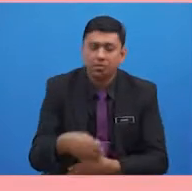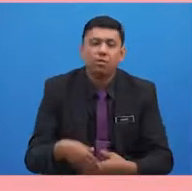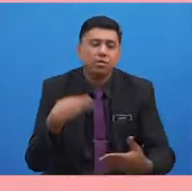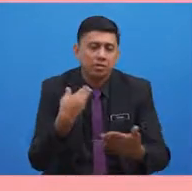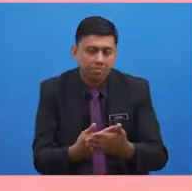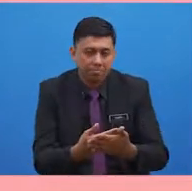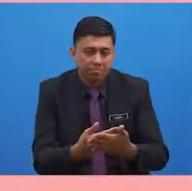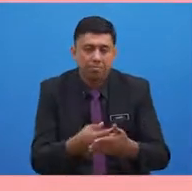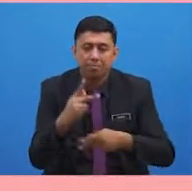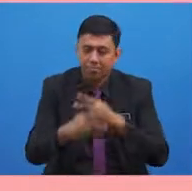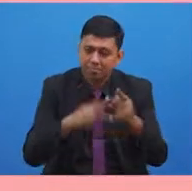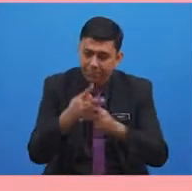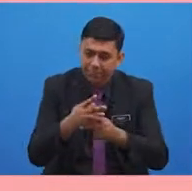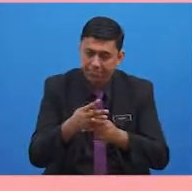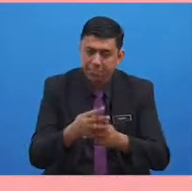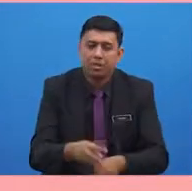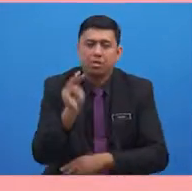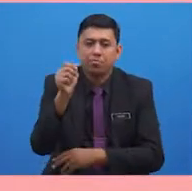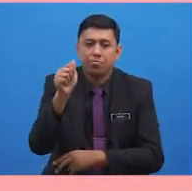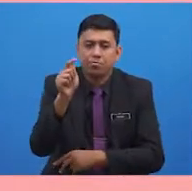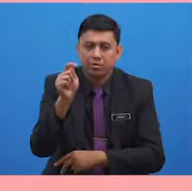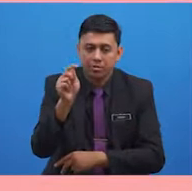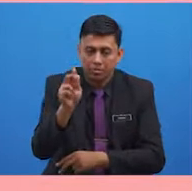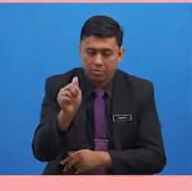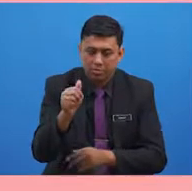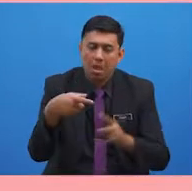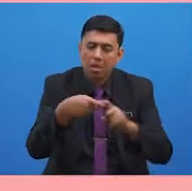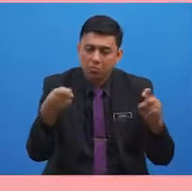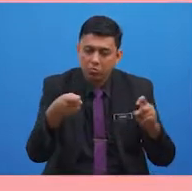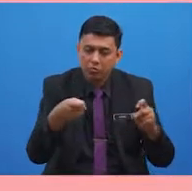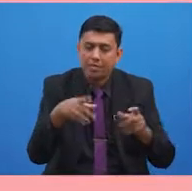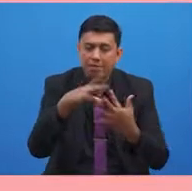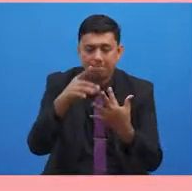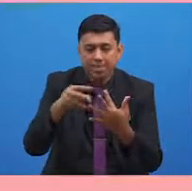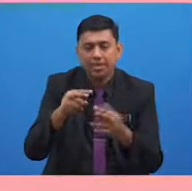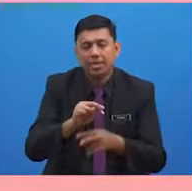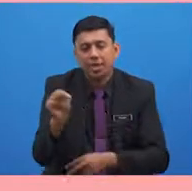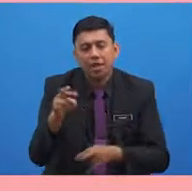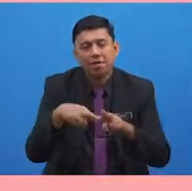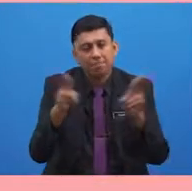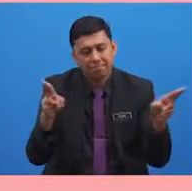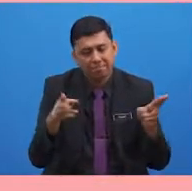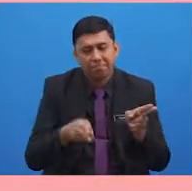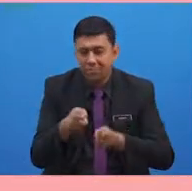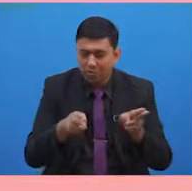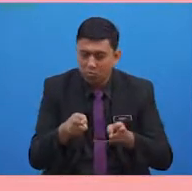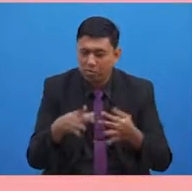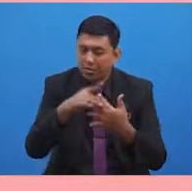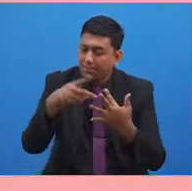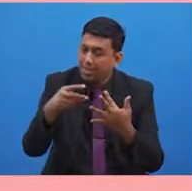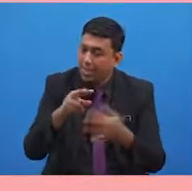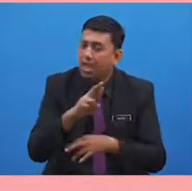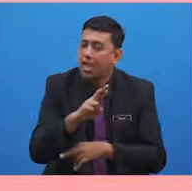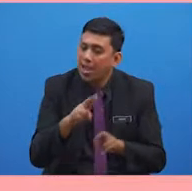sehinggalah kepada proses mewartakan keputusan pilihan raya. Menguruskan pilihan raya